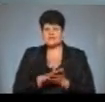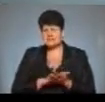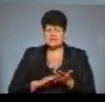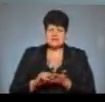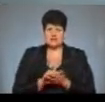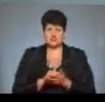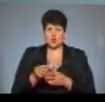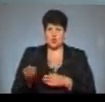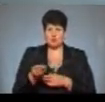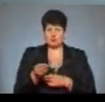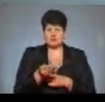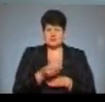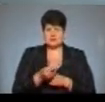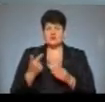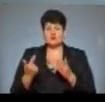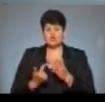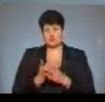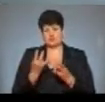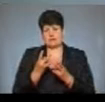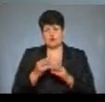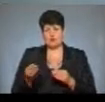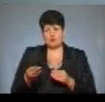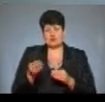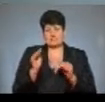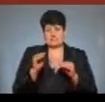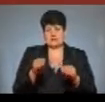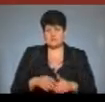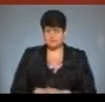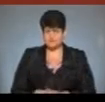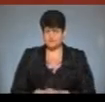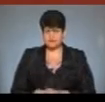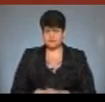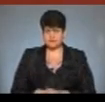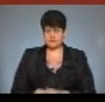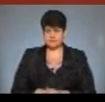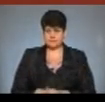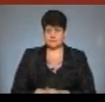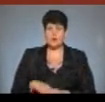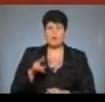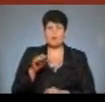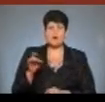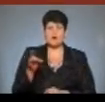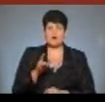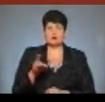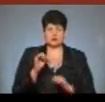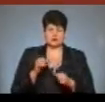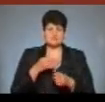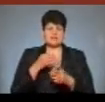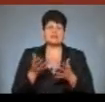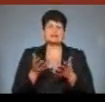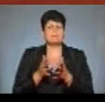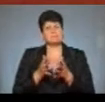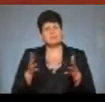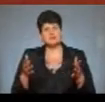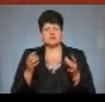знищено посів, і аграріям прийшлося пересівати. Власне, чи можемо ми по районах сказати, так, де найбільше, чи